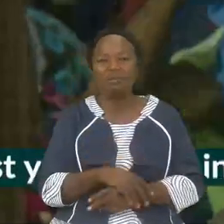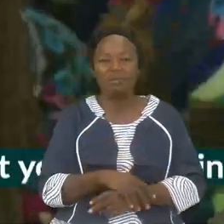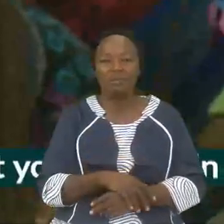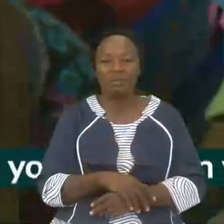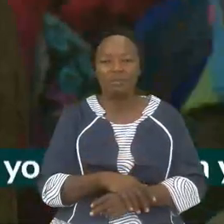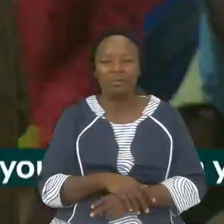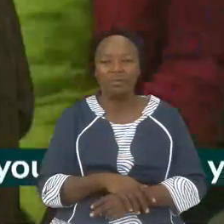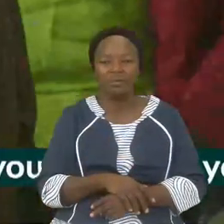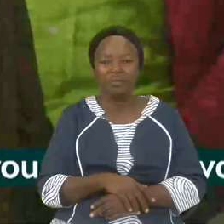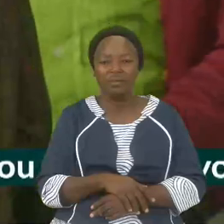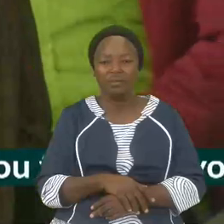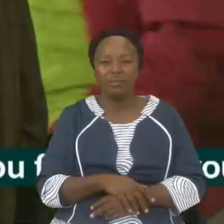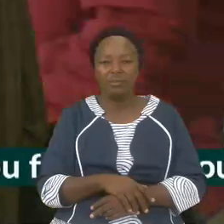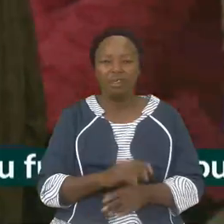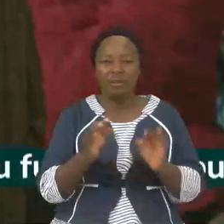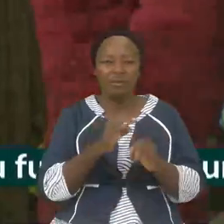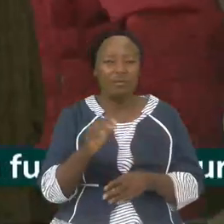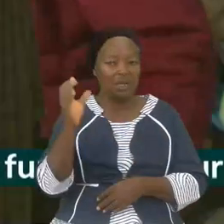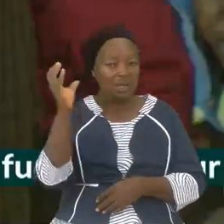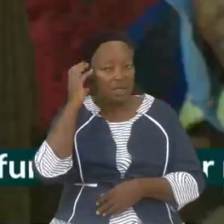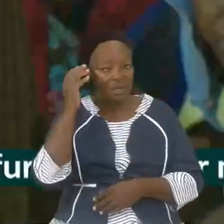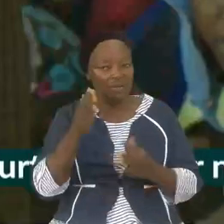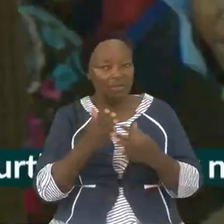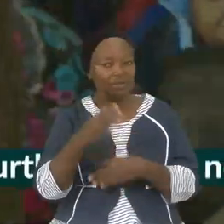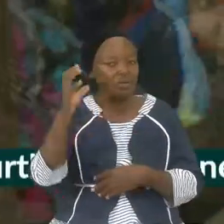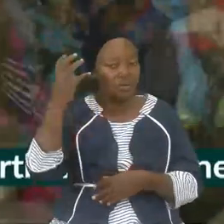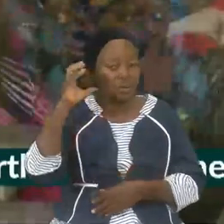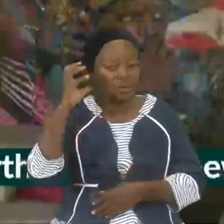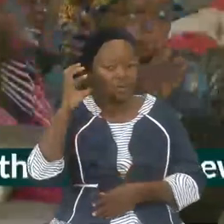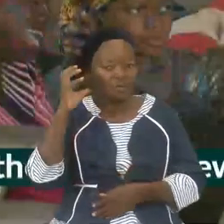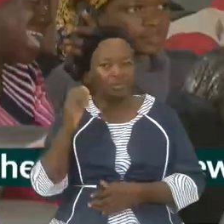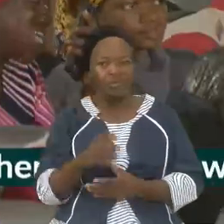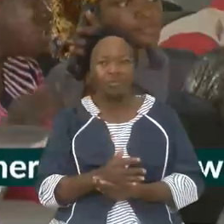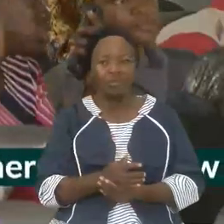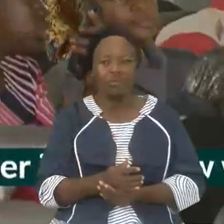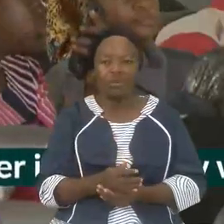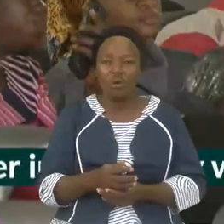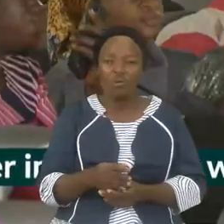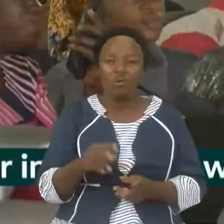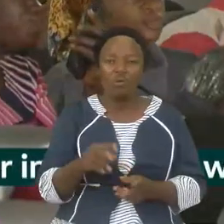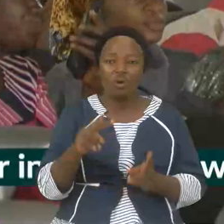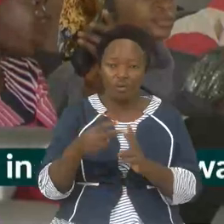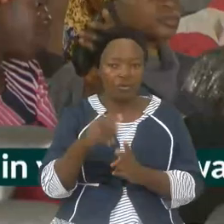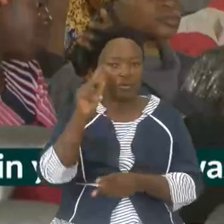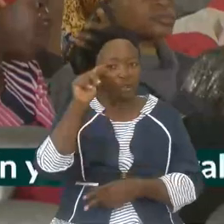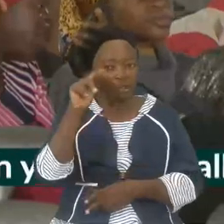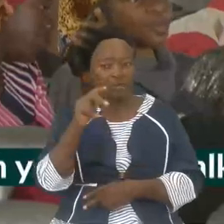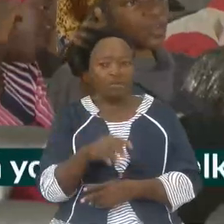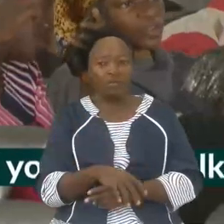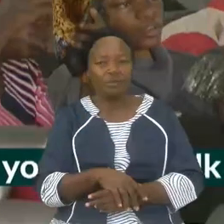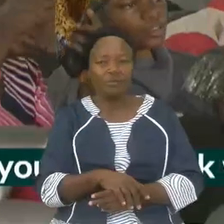bénédiction vous atteindra. Si vous êtes à la radio ou à la télé,